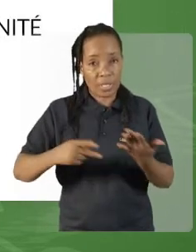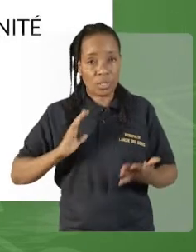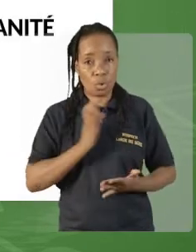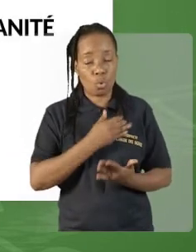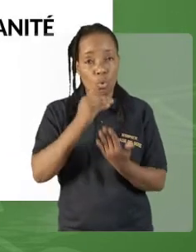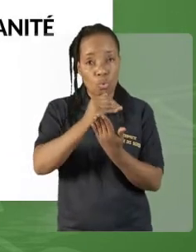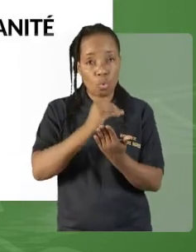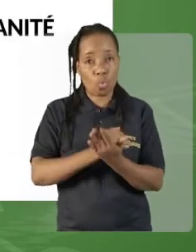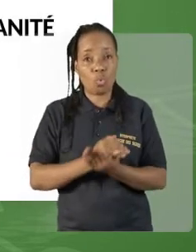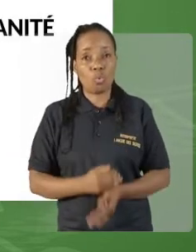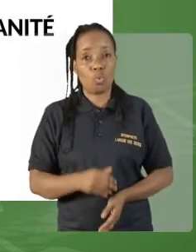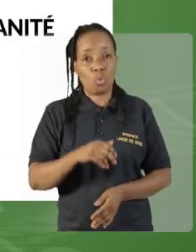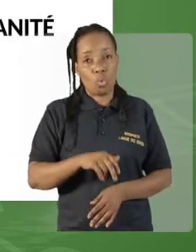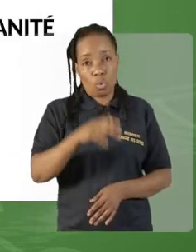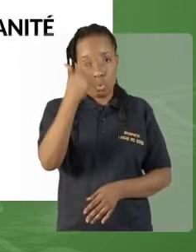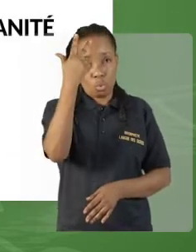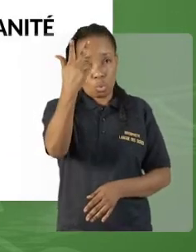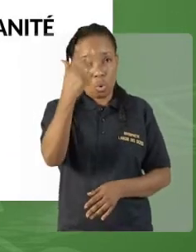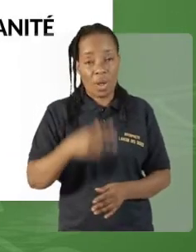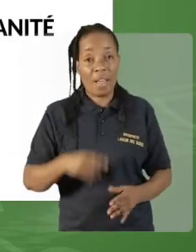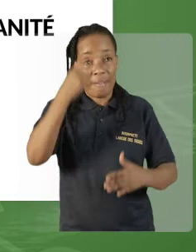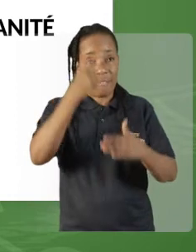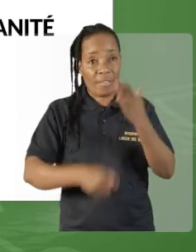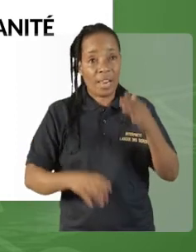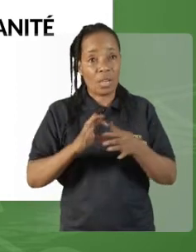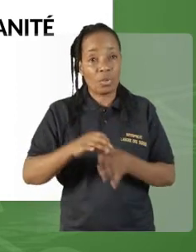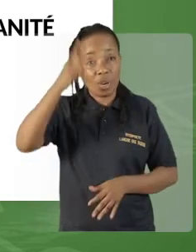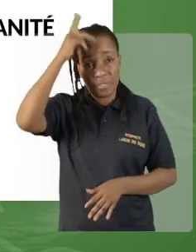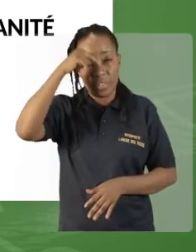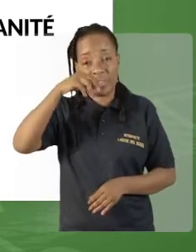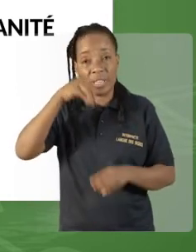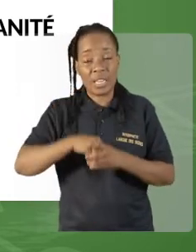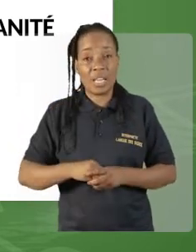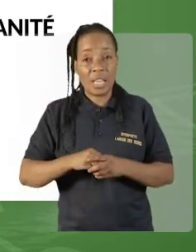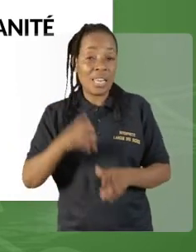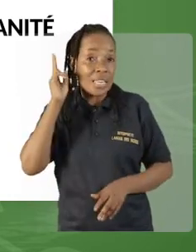Grand 3, la valeur de la philosophie dans l'histoire de l'humanité.